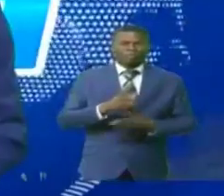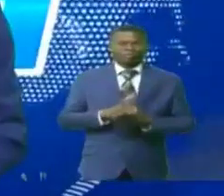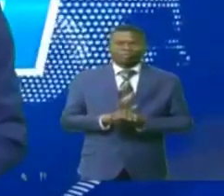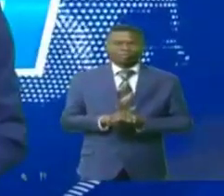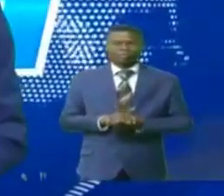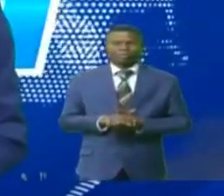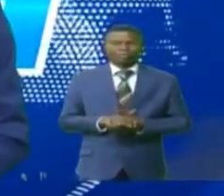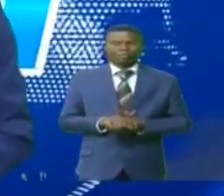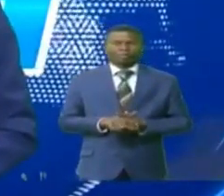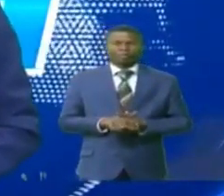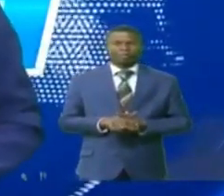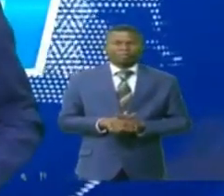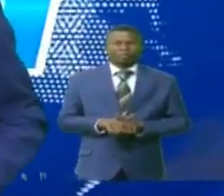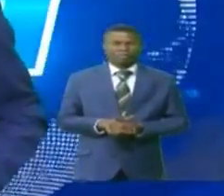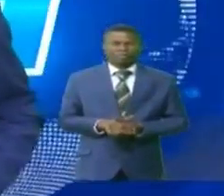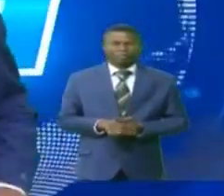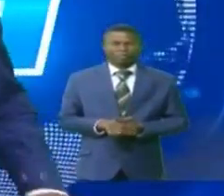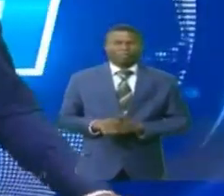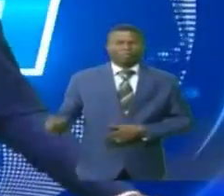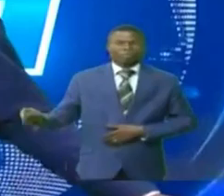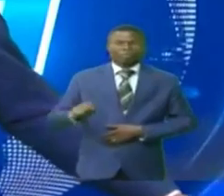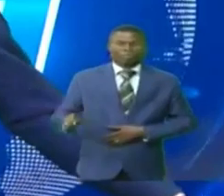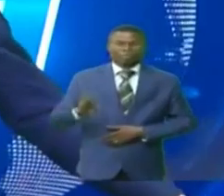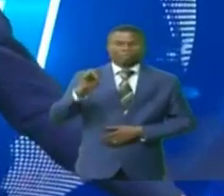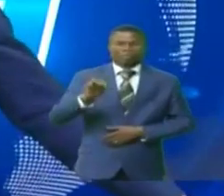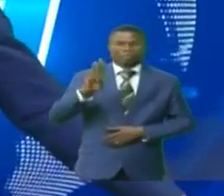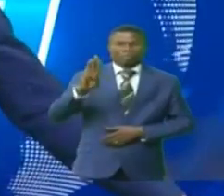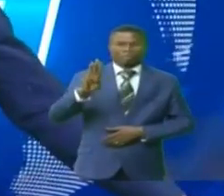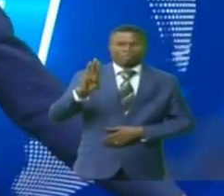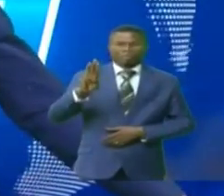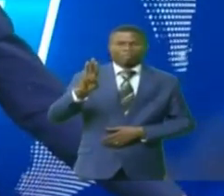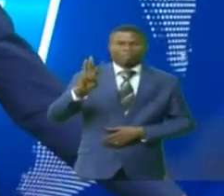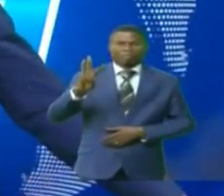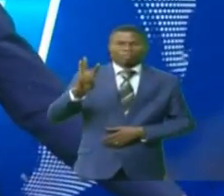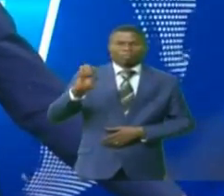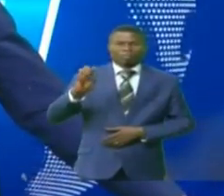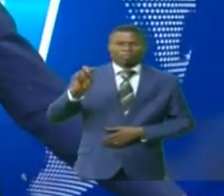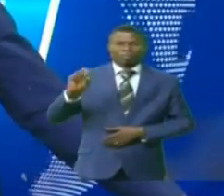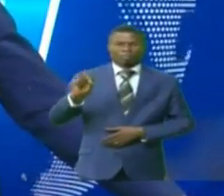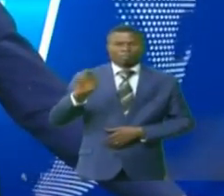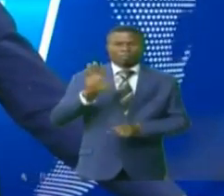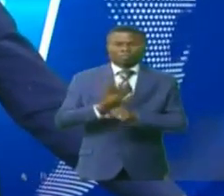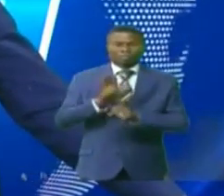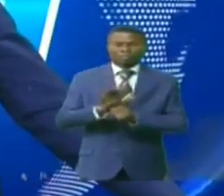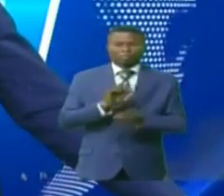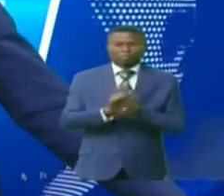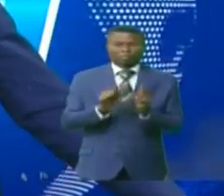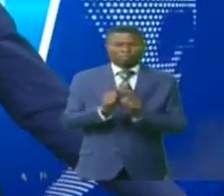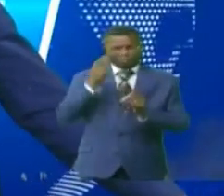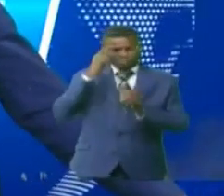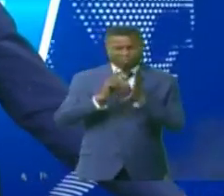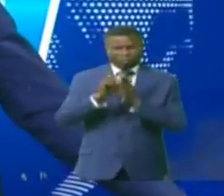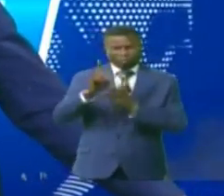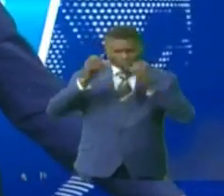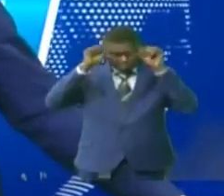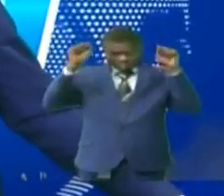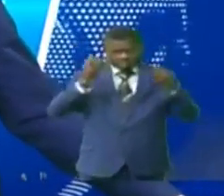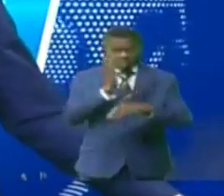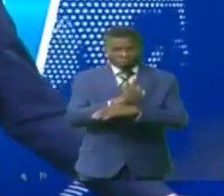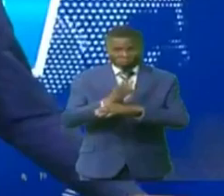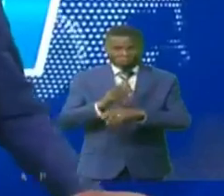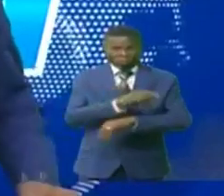ville. Le territoire de Mwenga dans le sud qui vous présente des besoins énormes en termes de développement, le président du